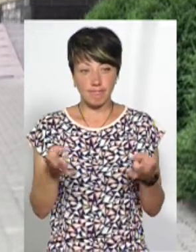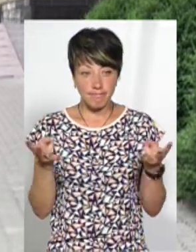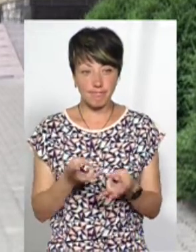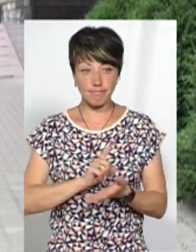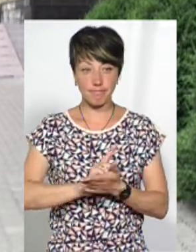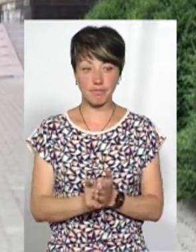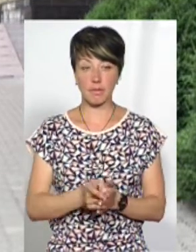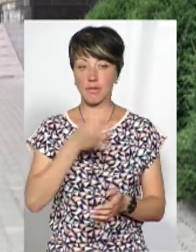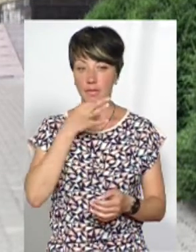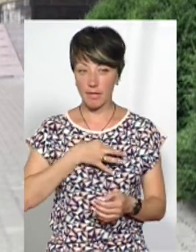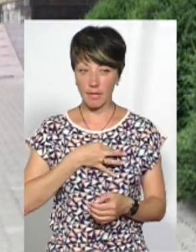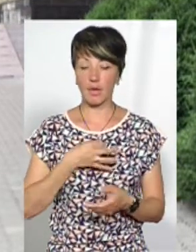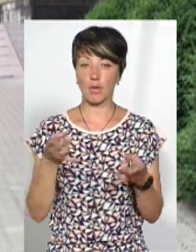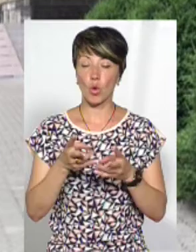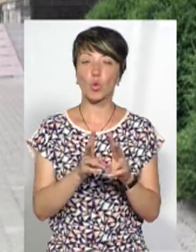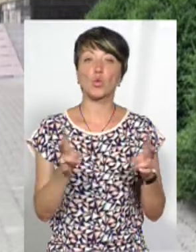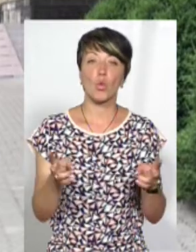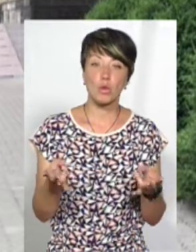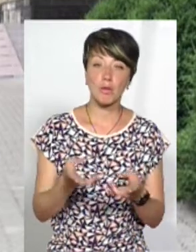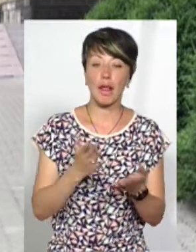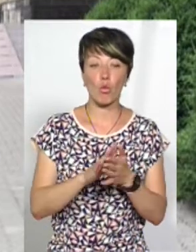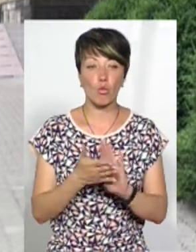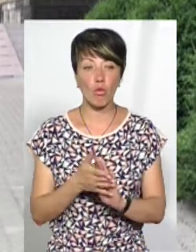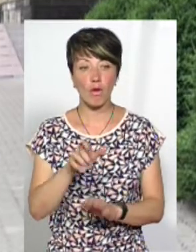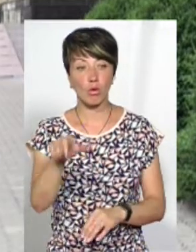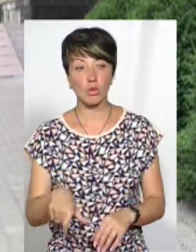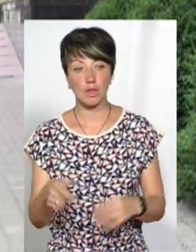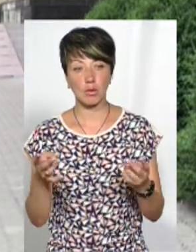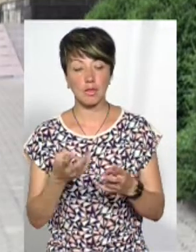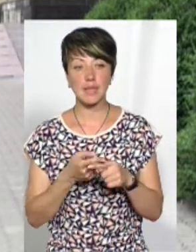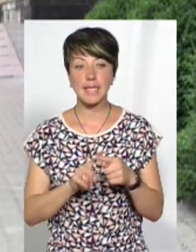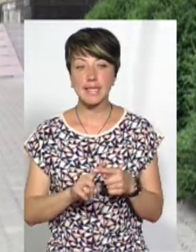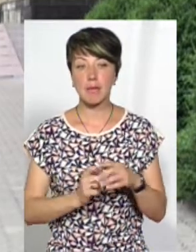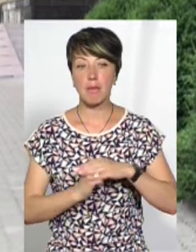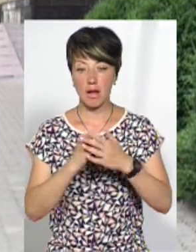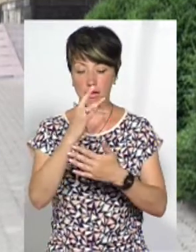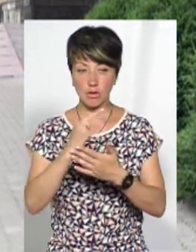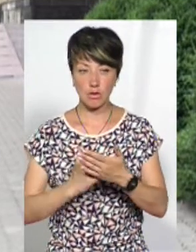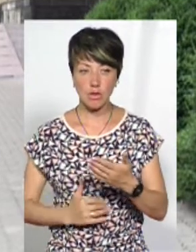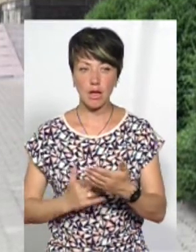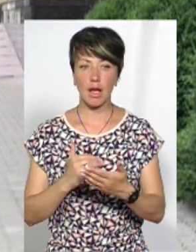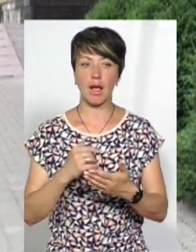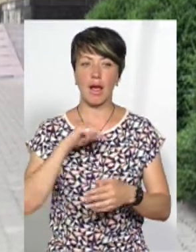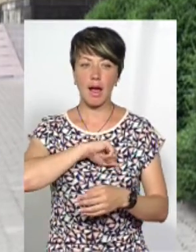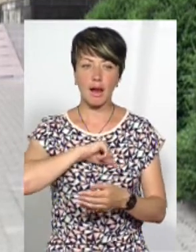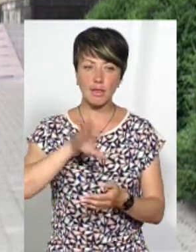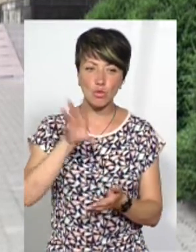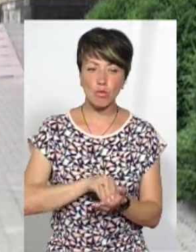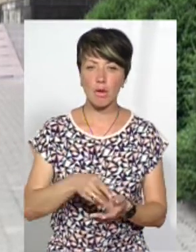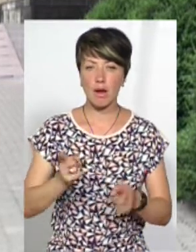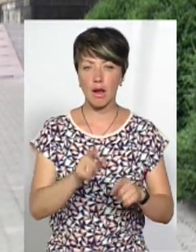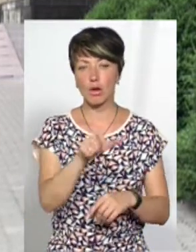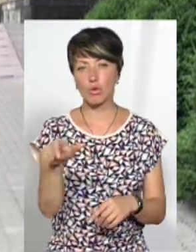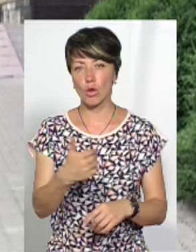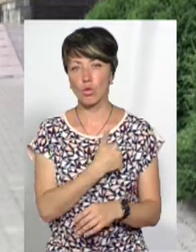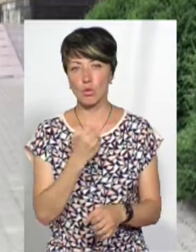нам говорить про свої потреби, хто йому потрібен, на яких умовах ця людина йому потрібна. І з цієї бази резюме, з цієї бази реальних людей, які